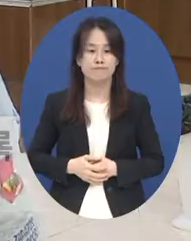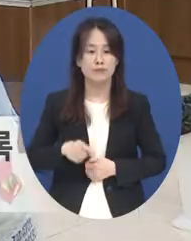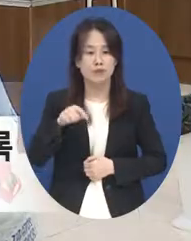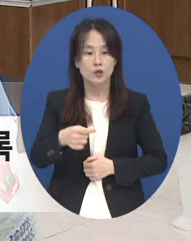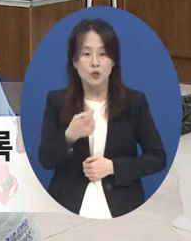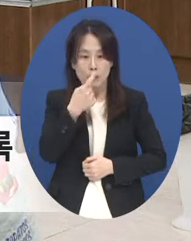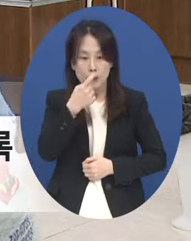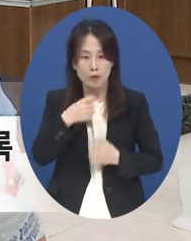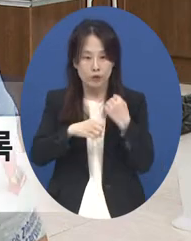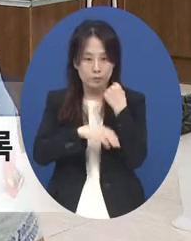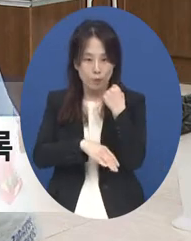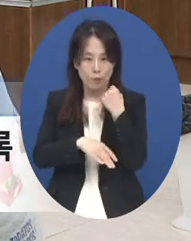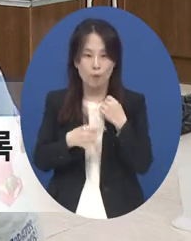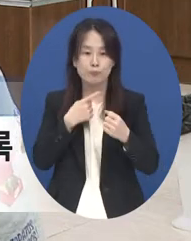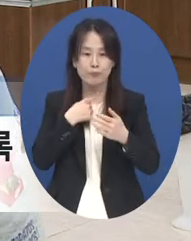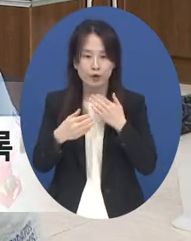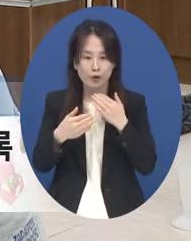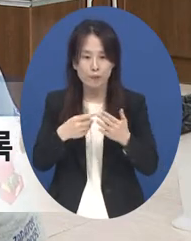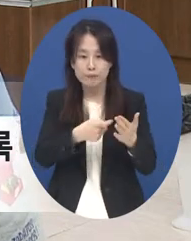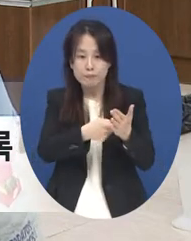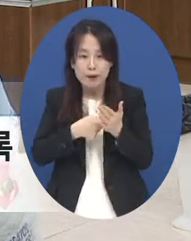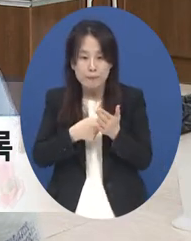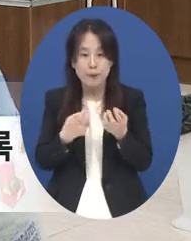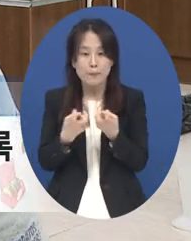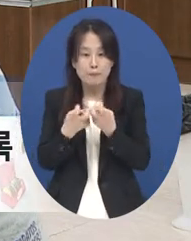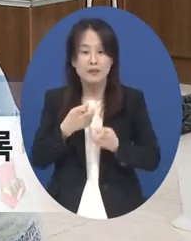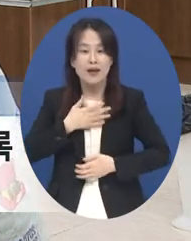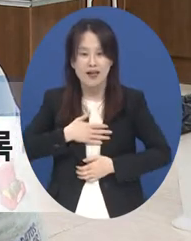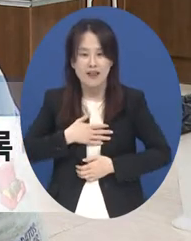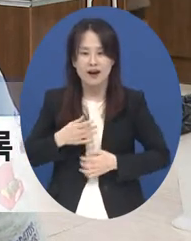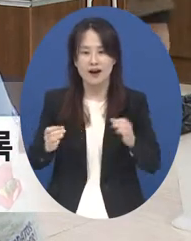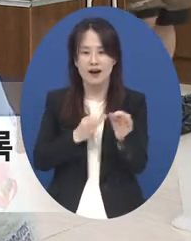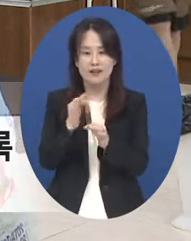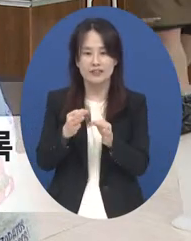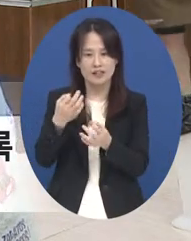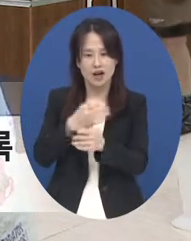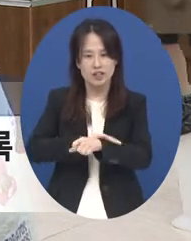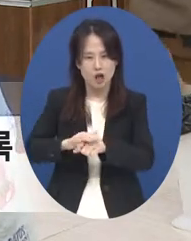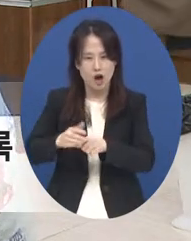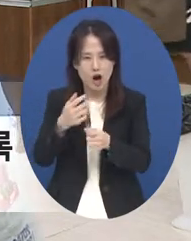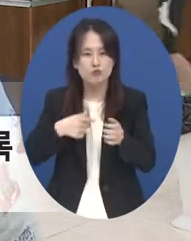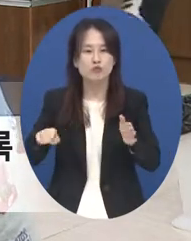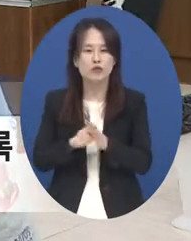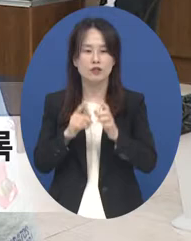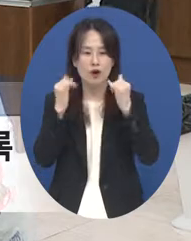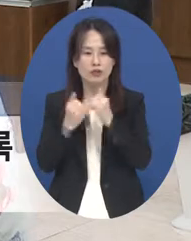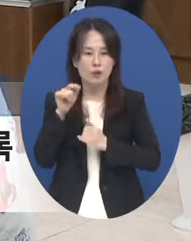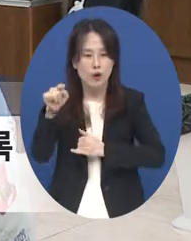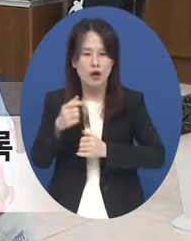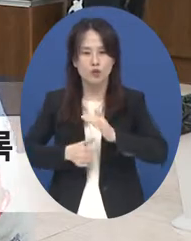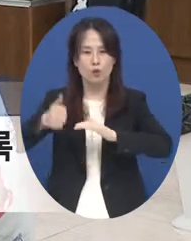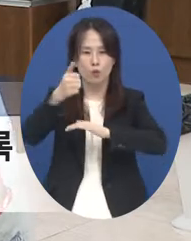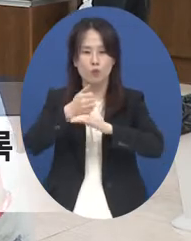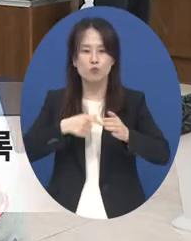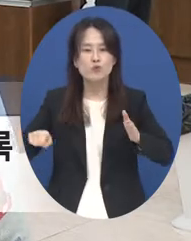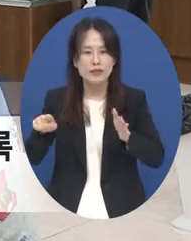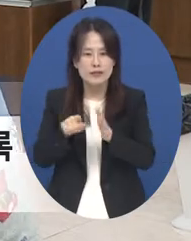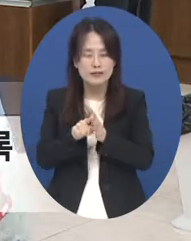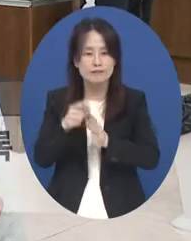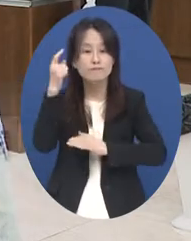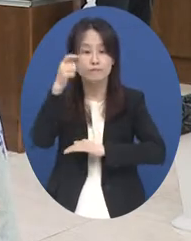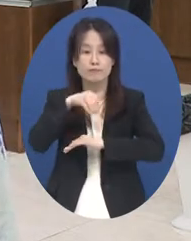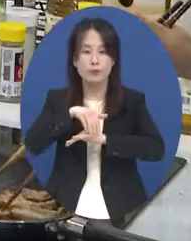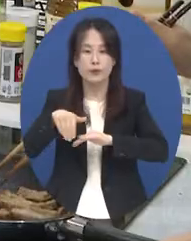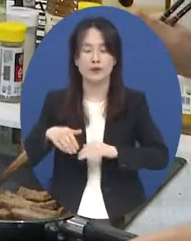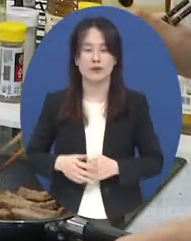여기서 배운 걸 토대로 경험과 노하우를 익혀가지고요. 장사를 잘할수 있도록 사회 잘 나가서 이제 성공할 수 있도록 좀 녹여서